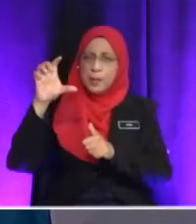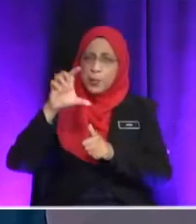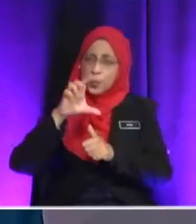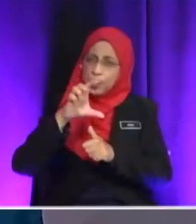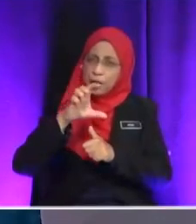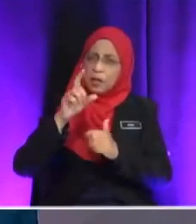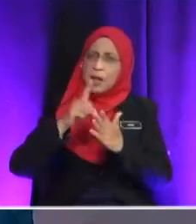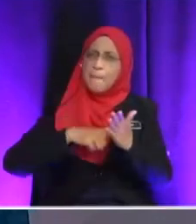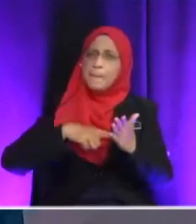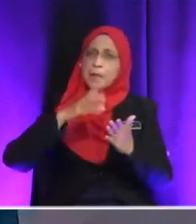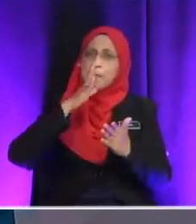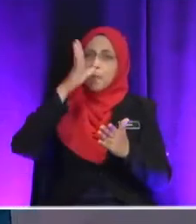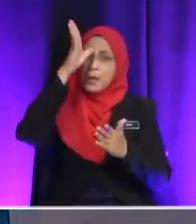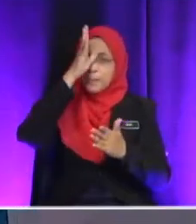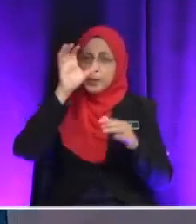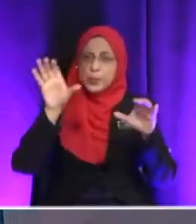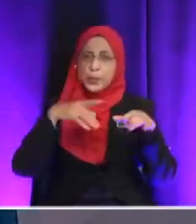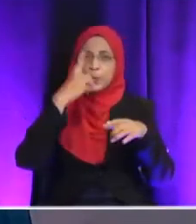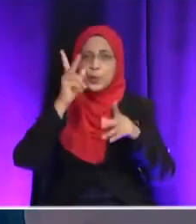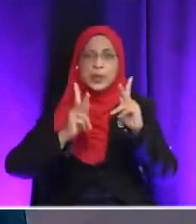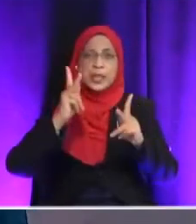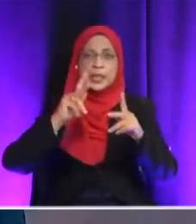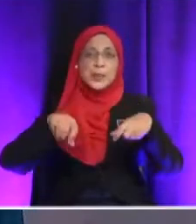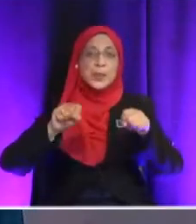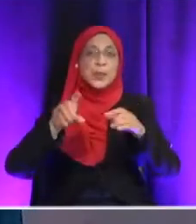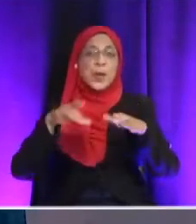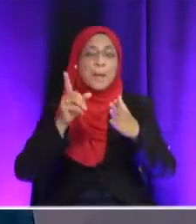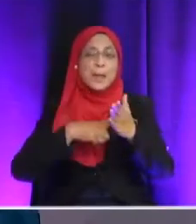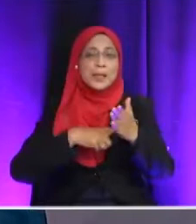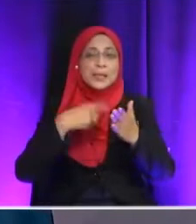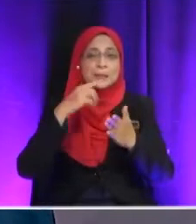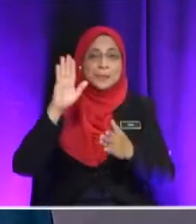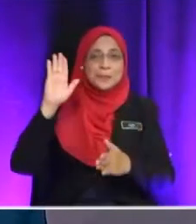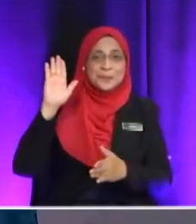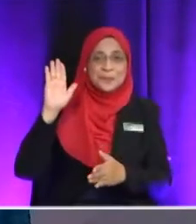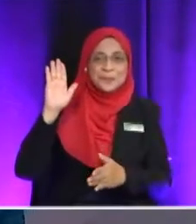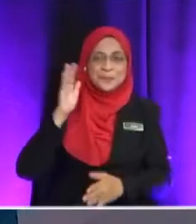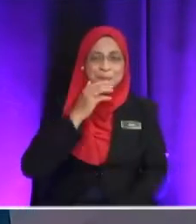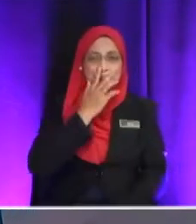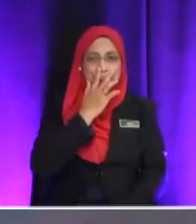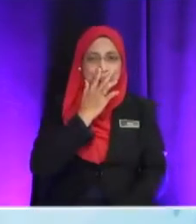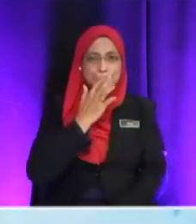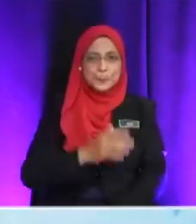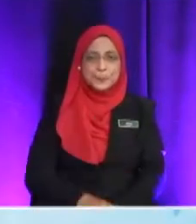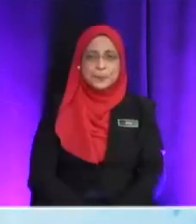motosikal dan kritis Siapa yang nak bantu Cikupa dicapai